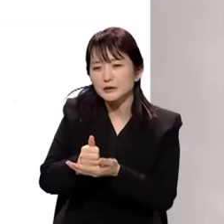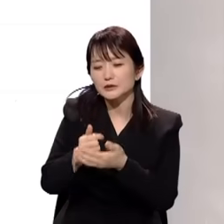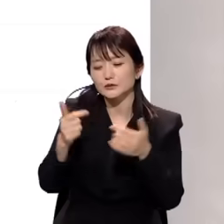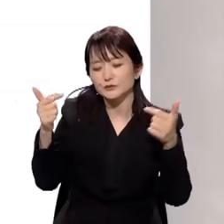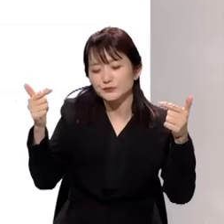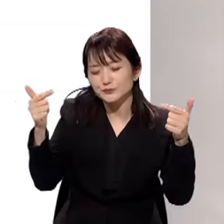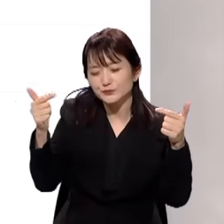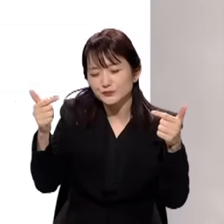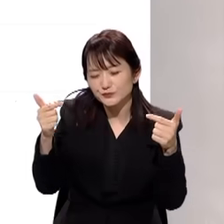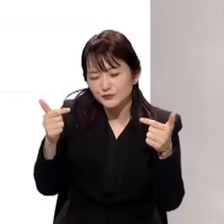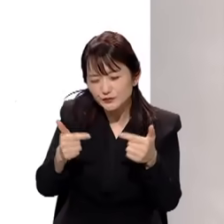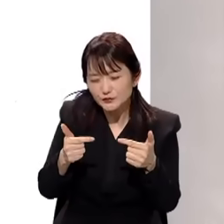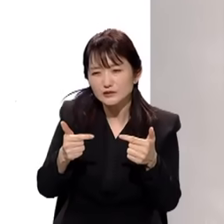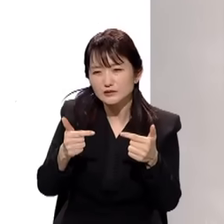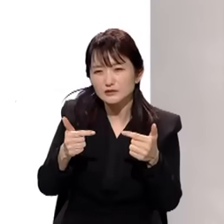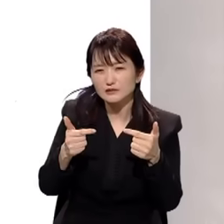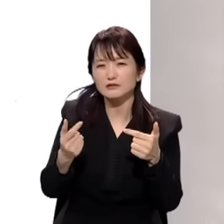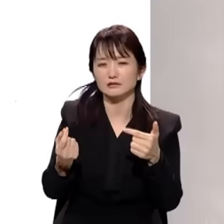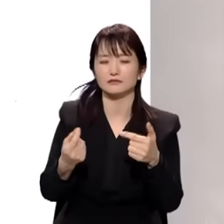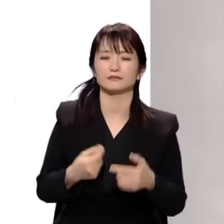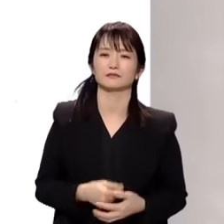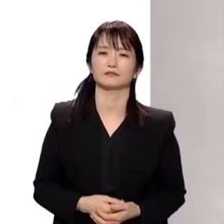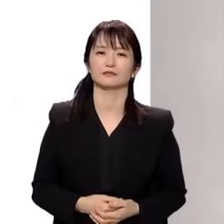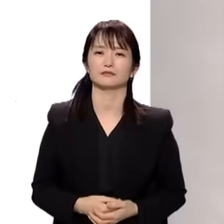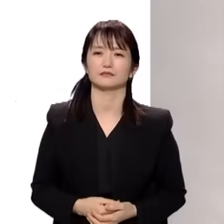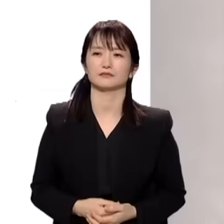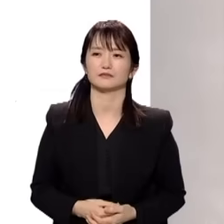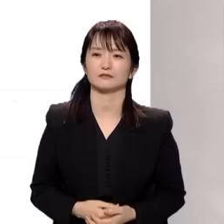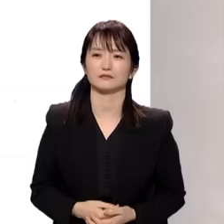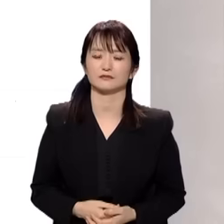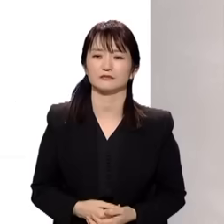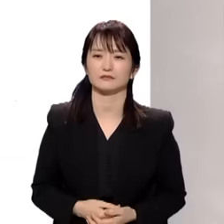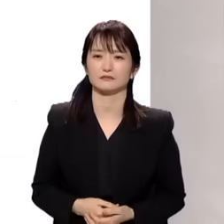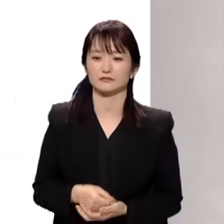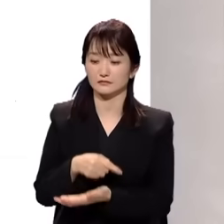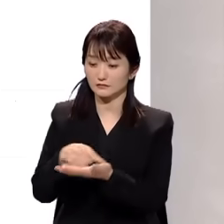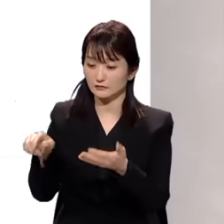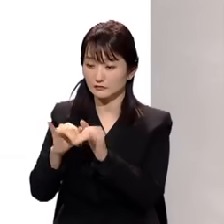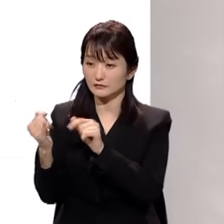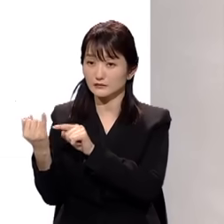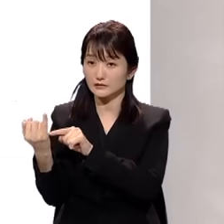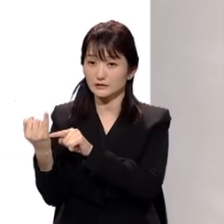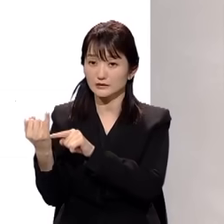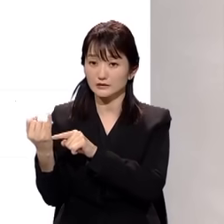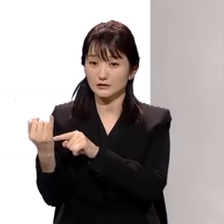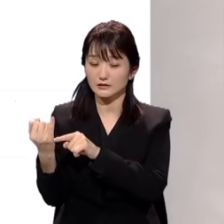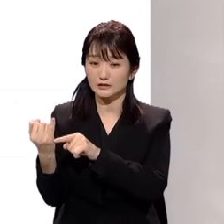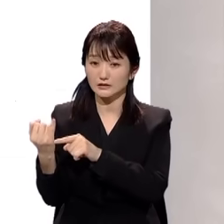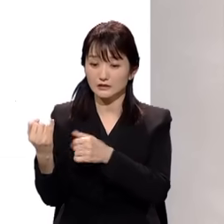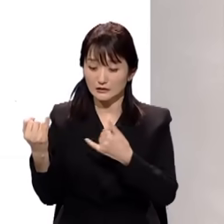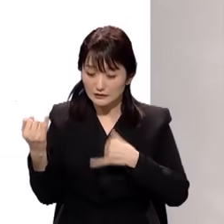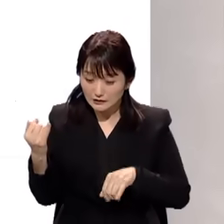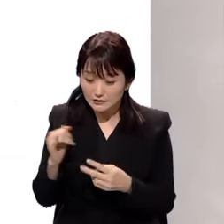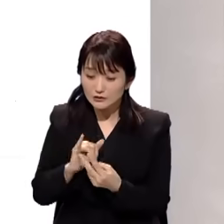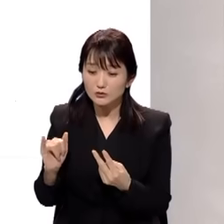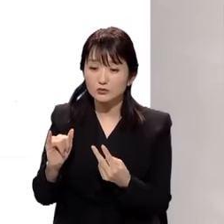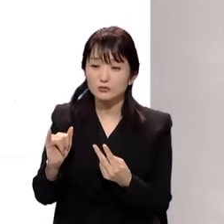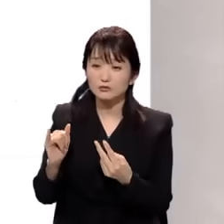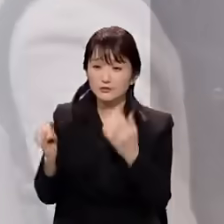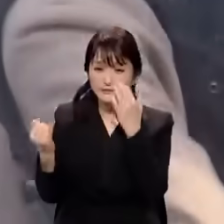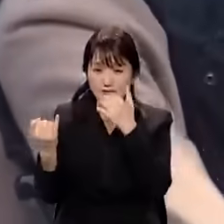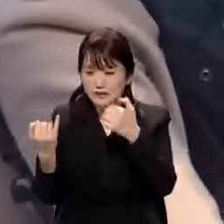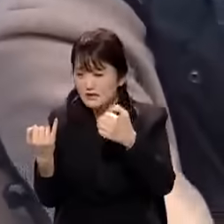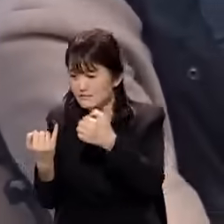그 이상 이하도 아닌 것 같은데 지금 아까 얘기 나왔지만 이 피해자 같은 경우는 아직도 이 두 아이들에게 범행 피해 사실을